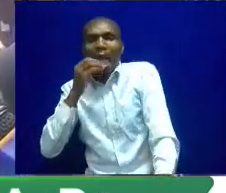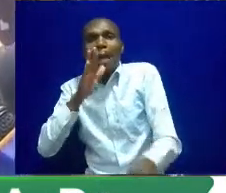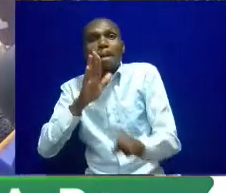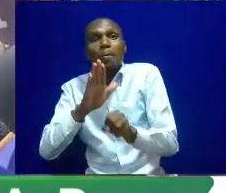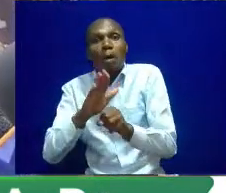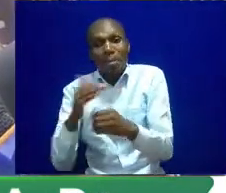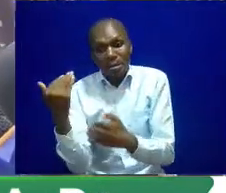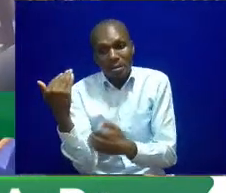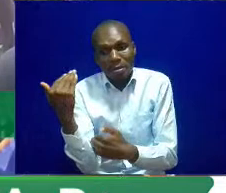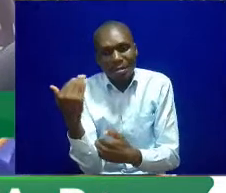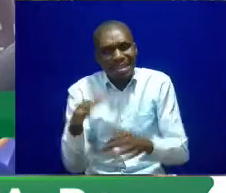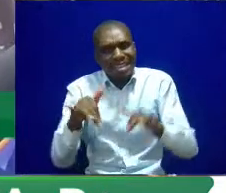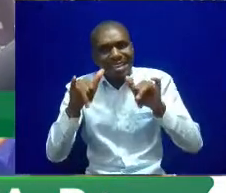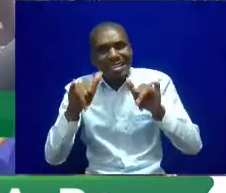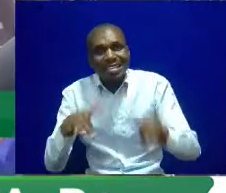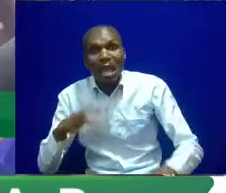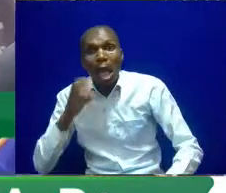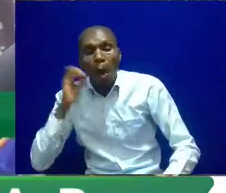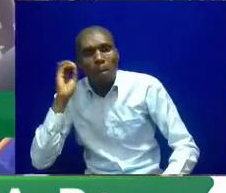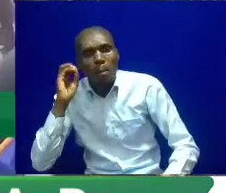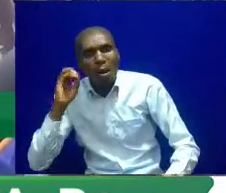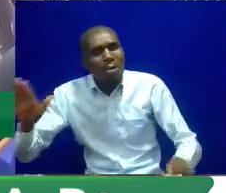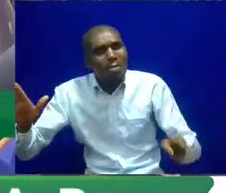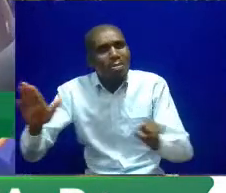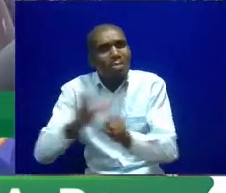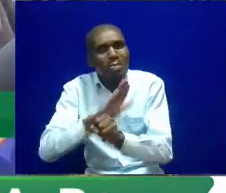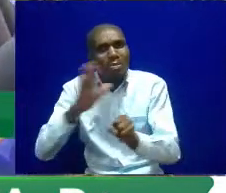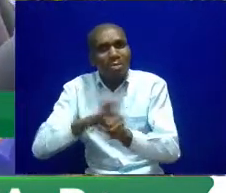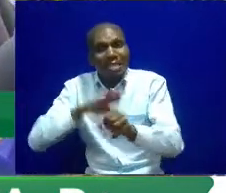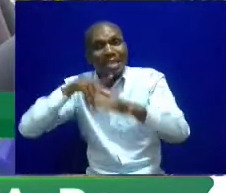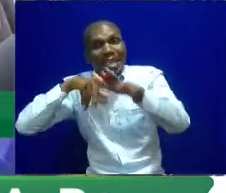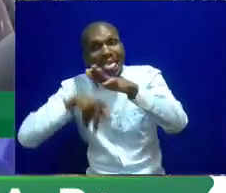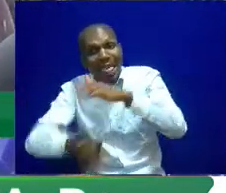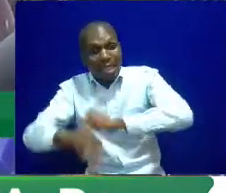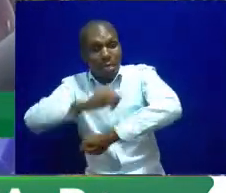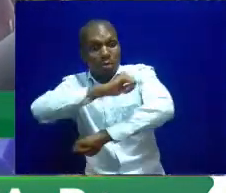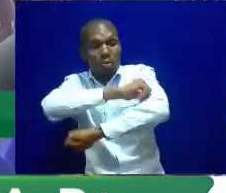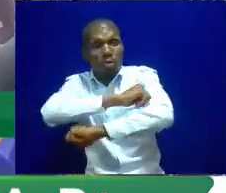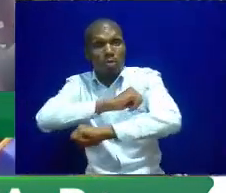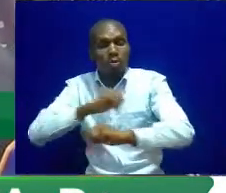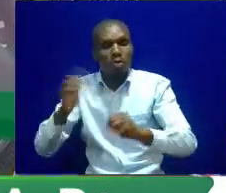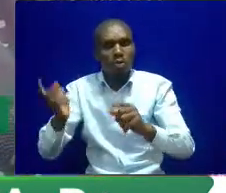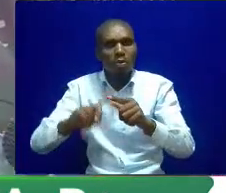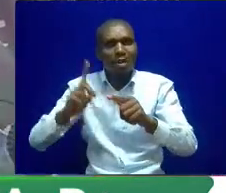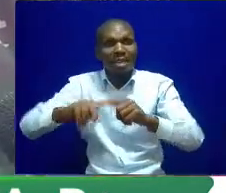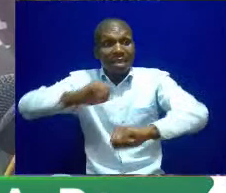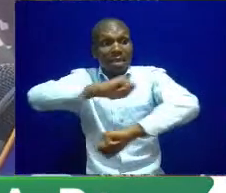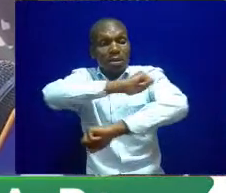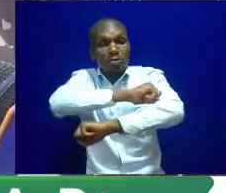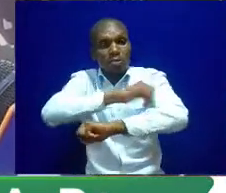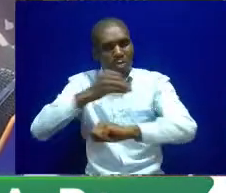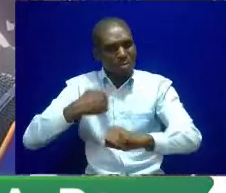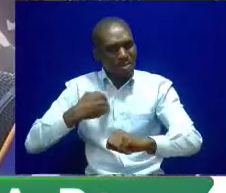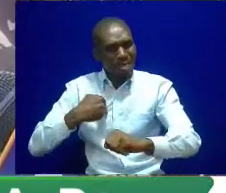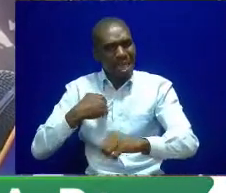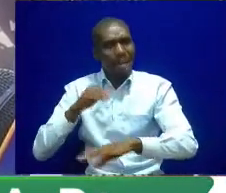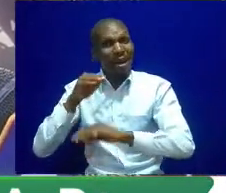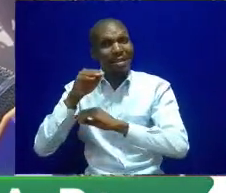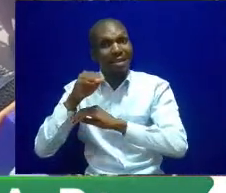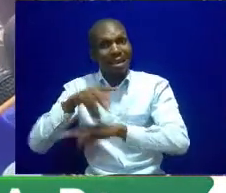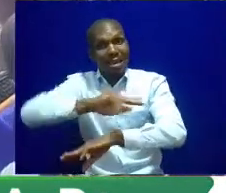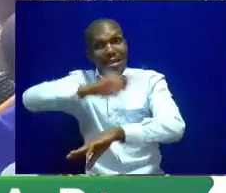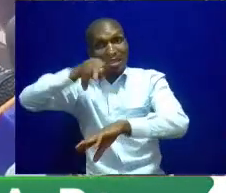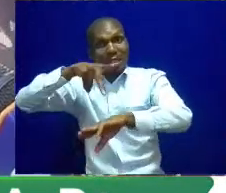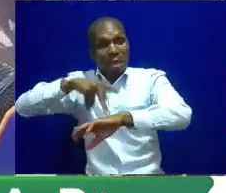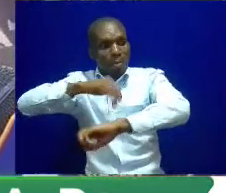wasipatikane nje. Lazima wote wahakikishe waingie shuleni ili shule at least. Na mimi ningeomba principal wa hii